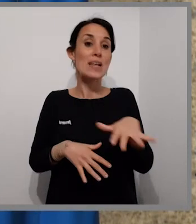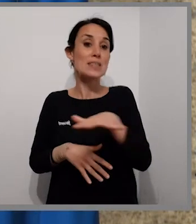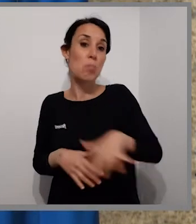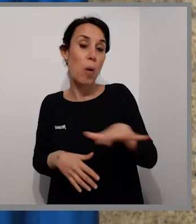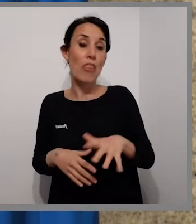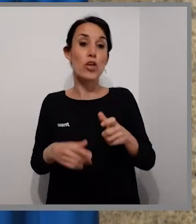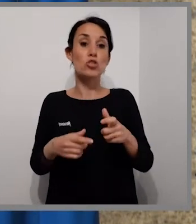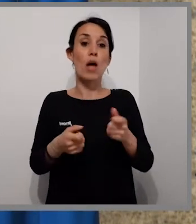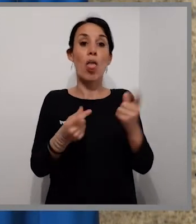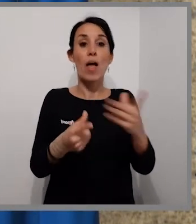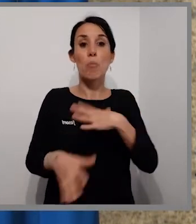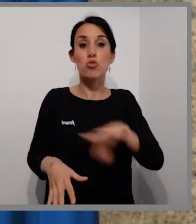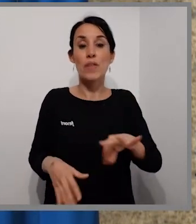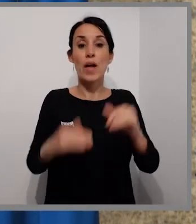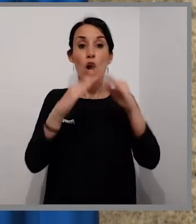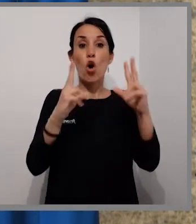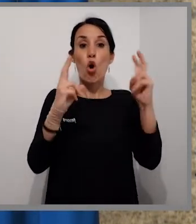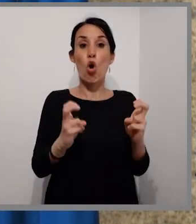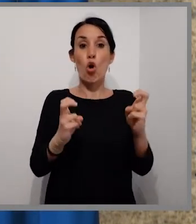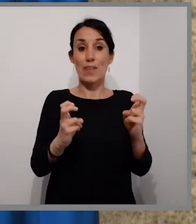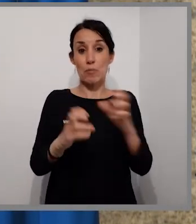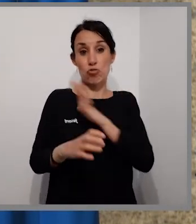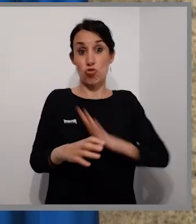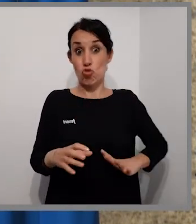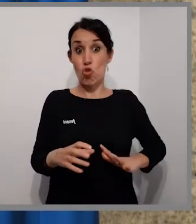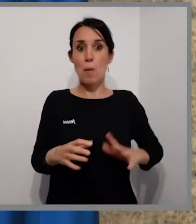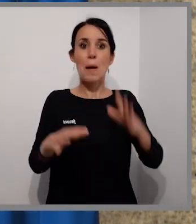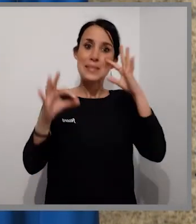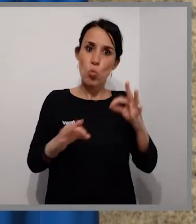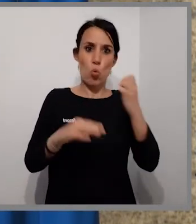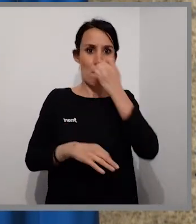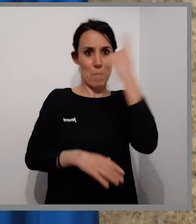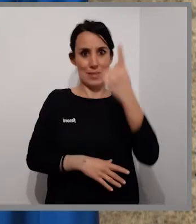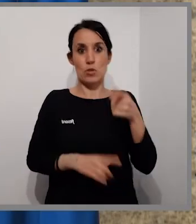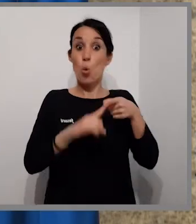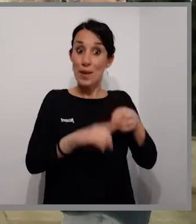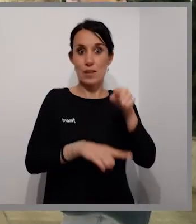que facin possible un confinament més segur. Que d'això es tracta.